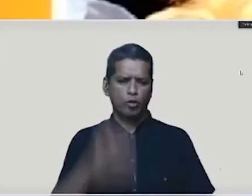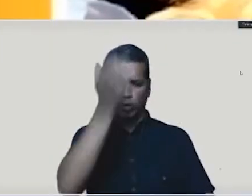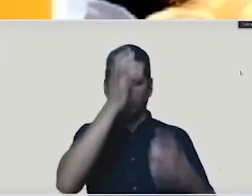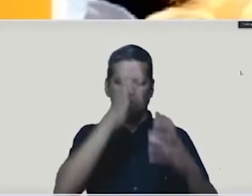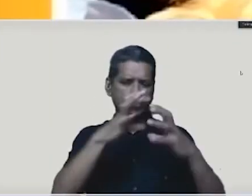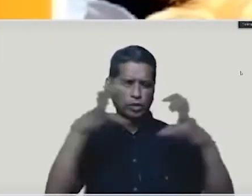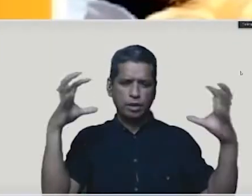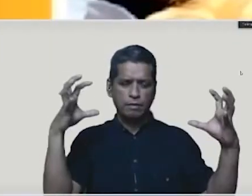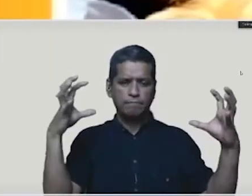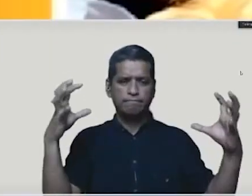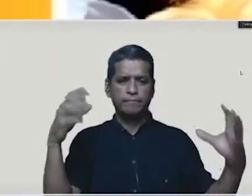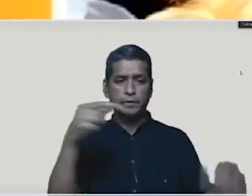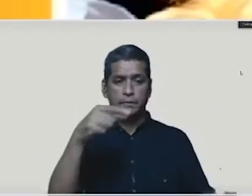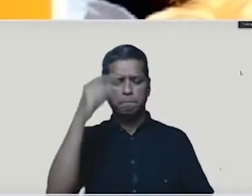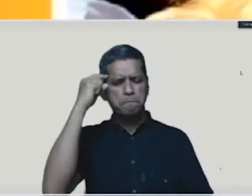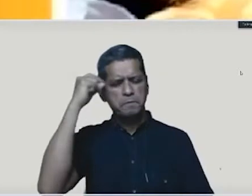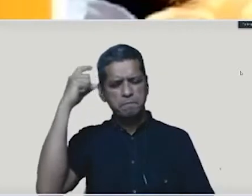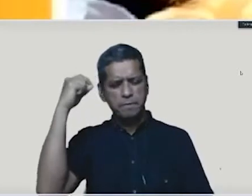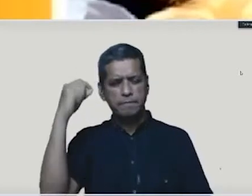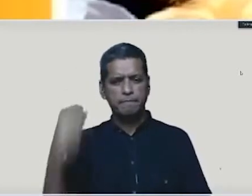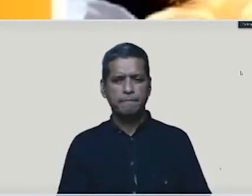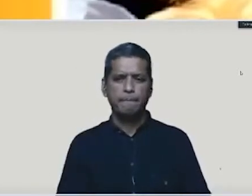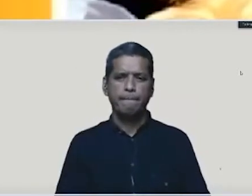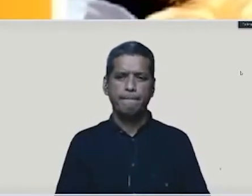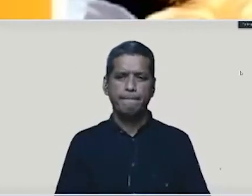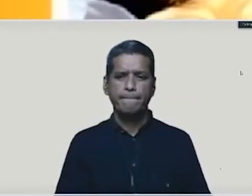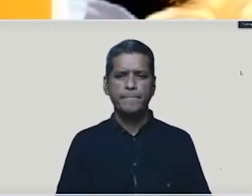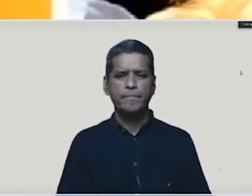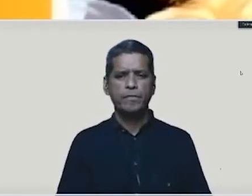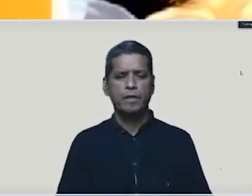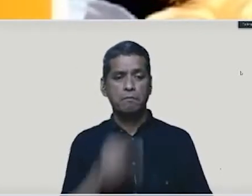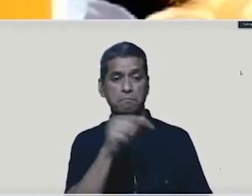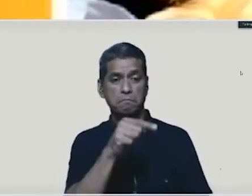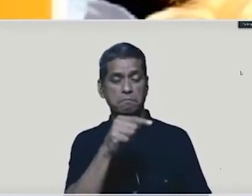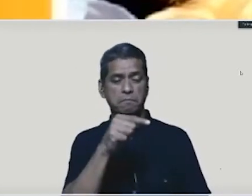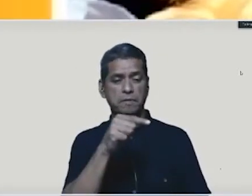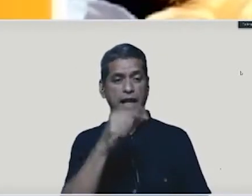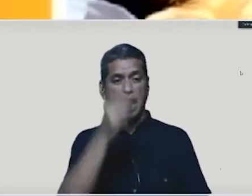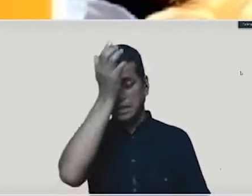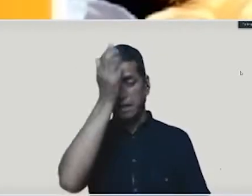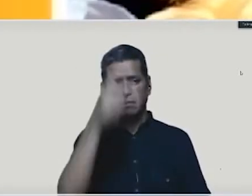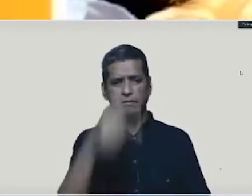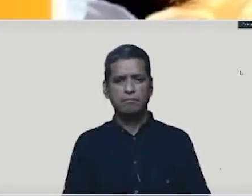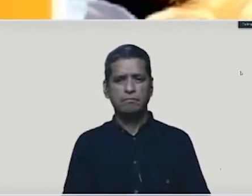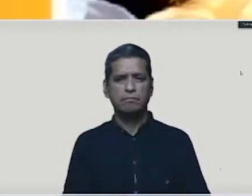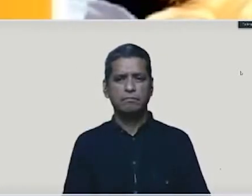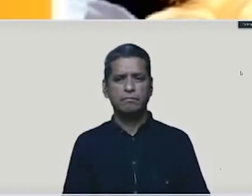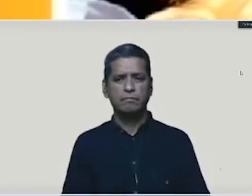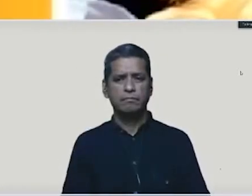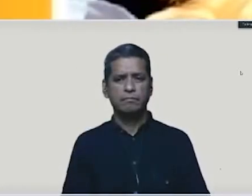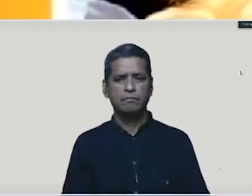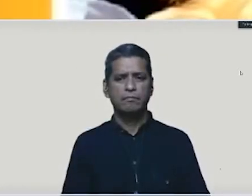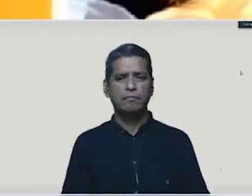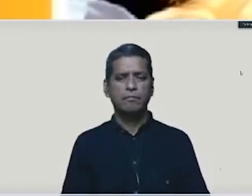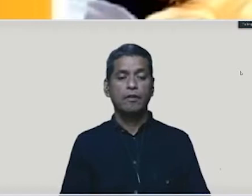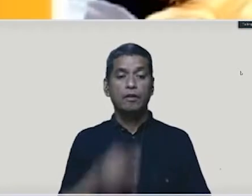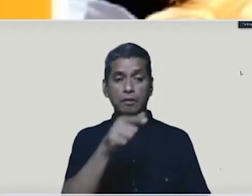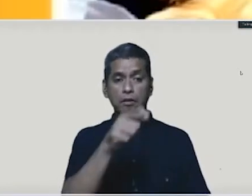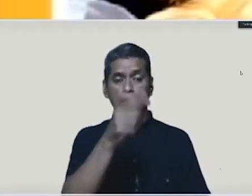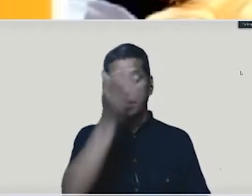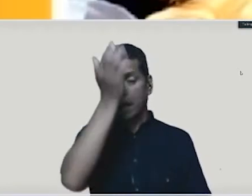eh Raja ini kenapa kita katakan raja yang besar oleh karena